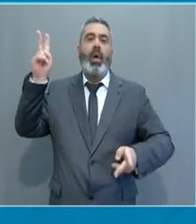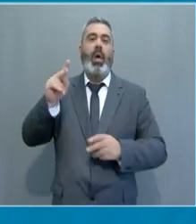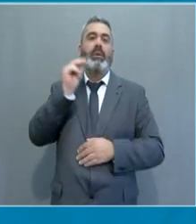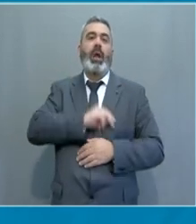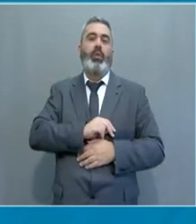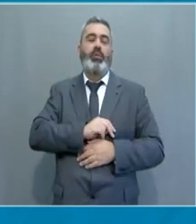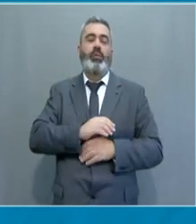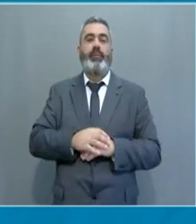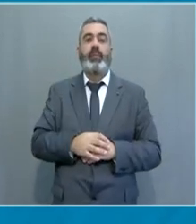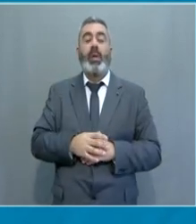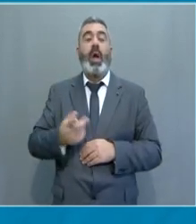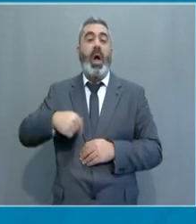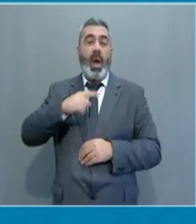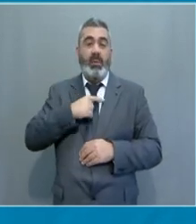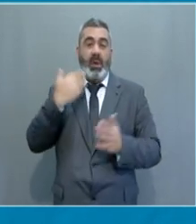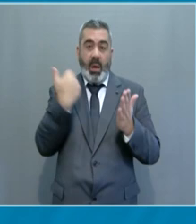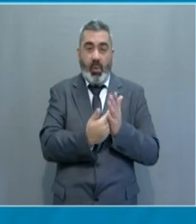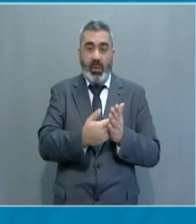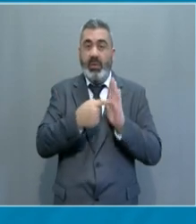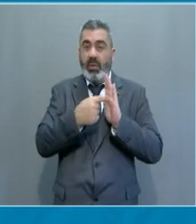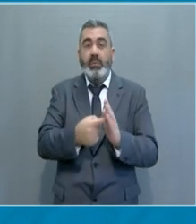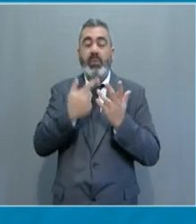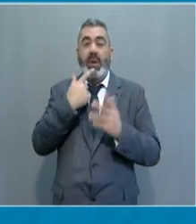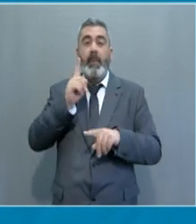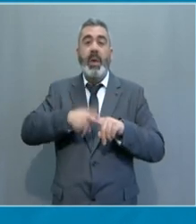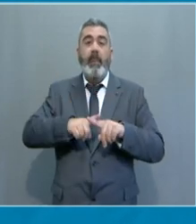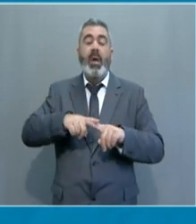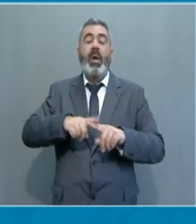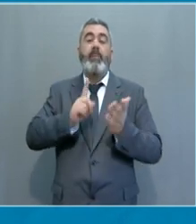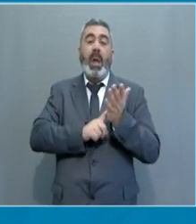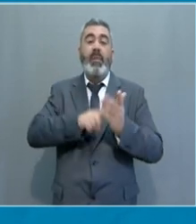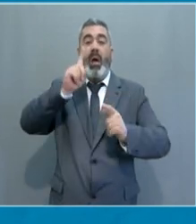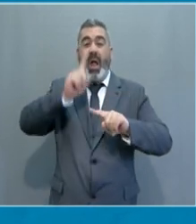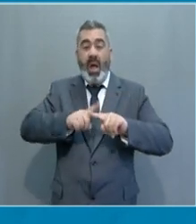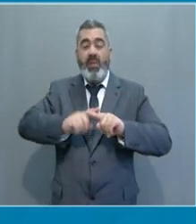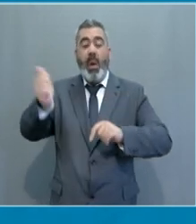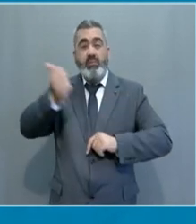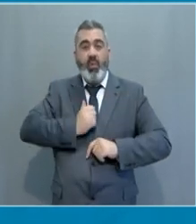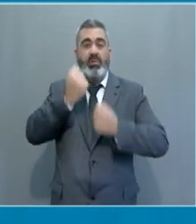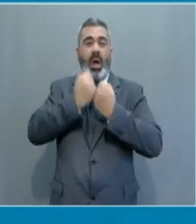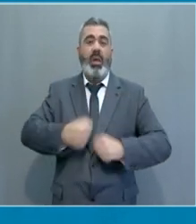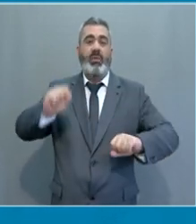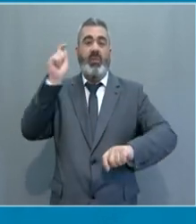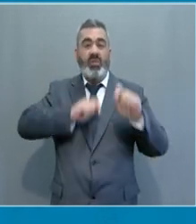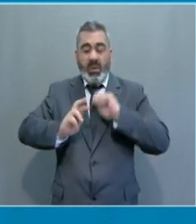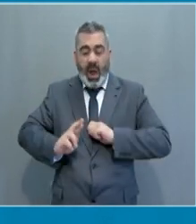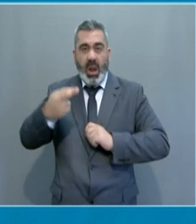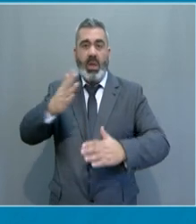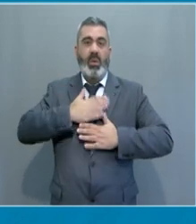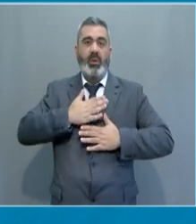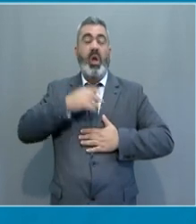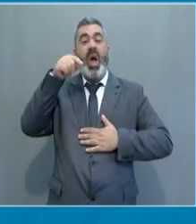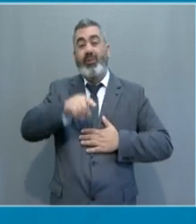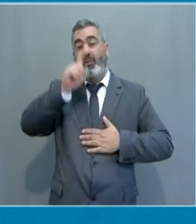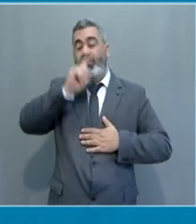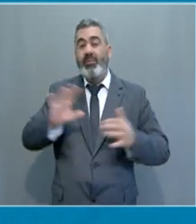αποδεικνύουν ότι ο δρόμος της ενεργειακής αυτονομίας, ο δρόμος της ενεργειακής ανεξαρτησίας, ταυτίζεται με την πράσινη